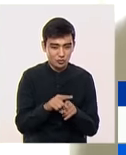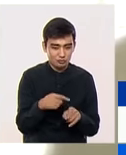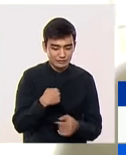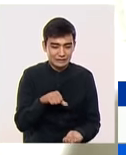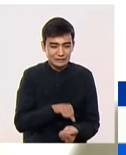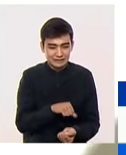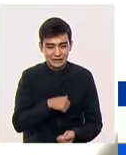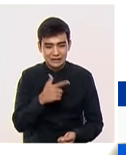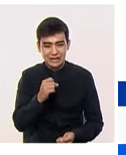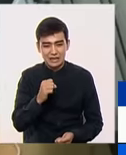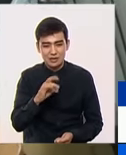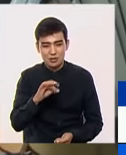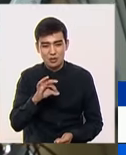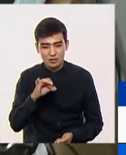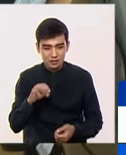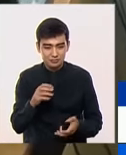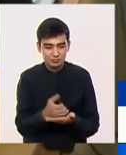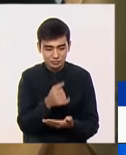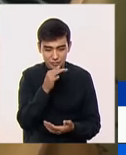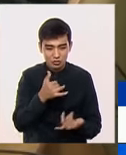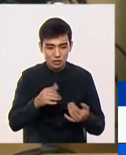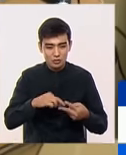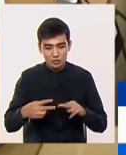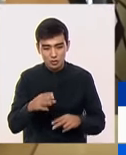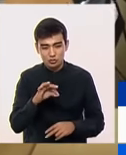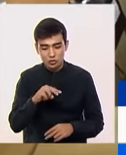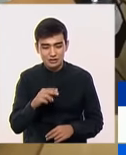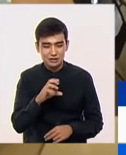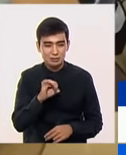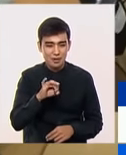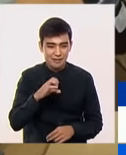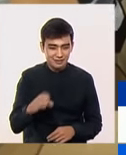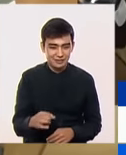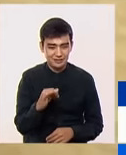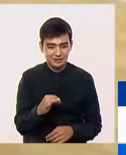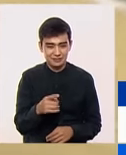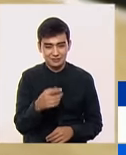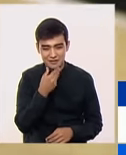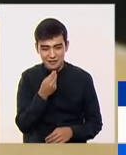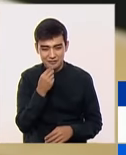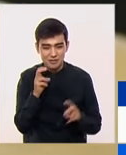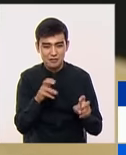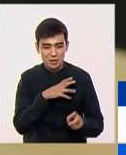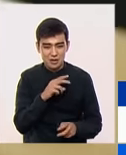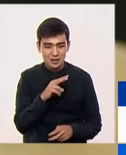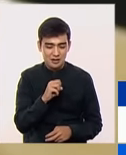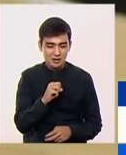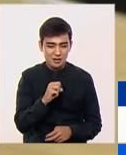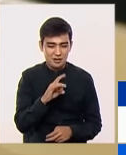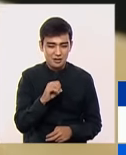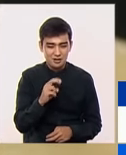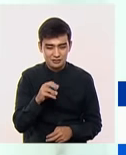наркоманом сейчас героина не найти его заменили соли скорость spice и правда часто называют их красиво релаксанты и политики и энергетики